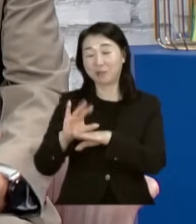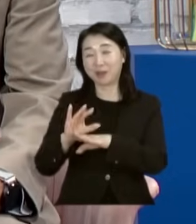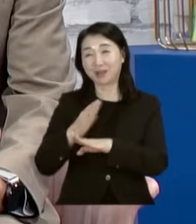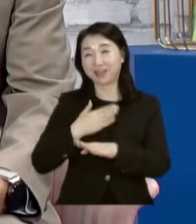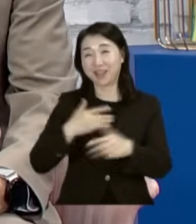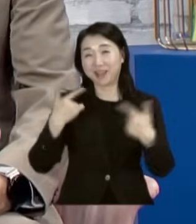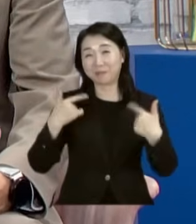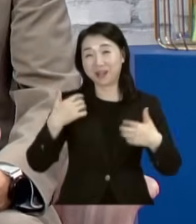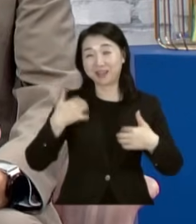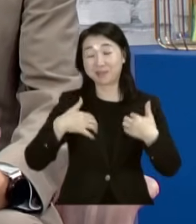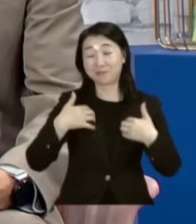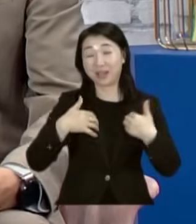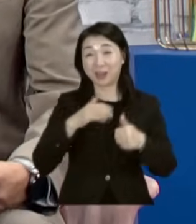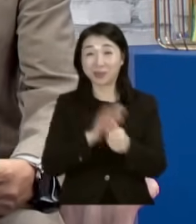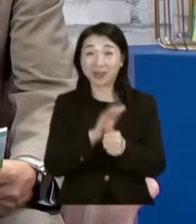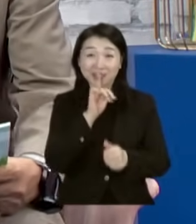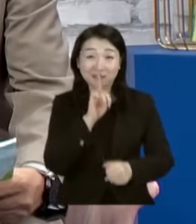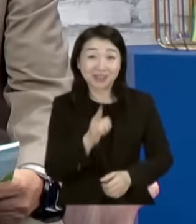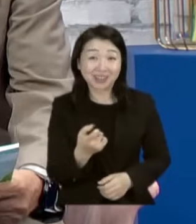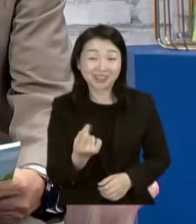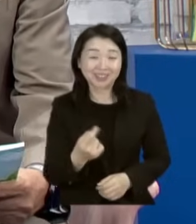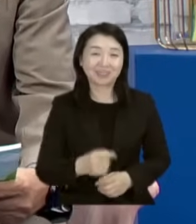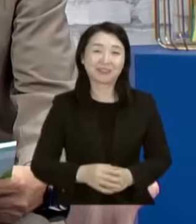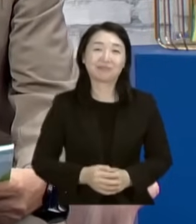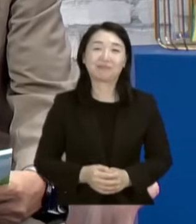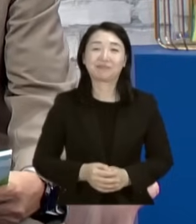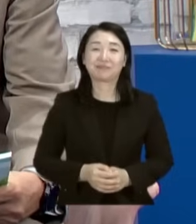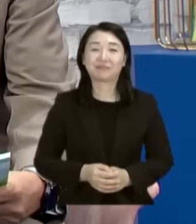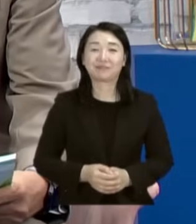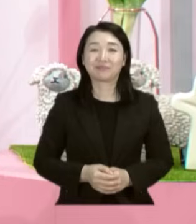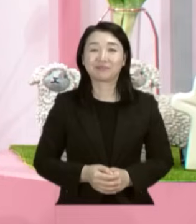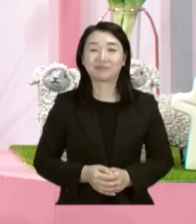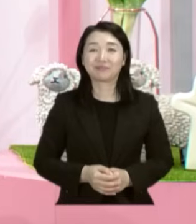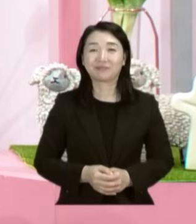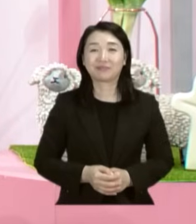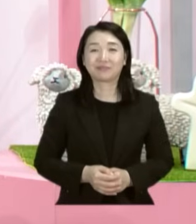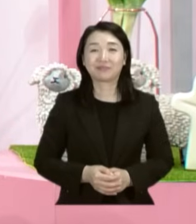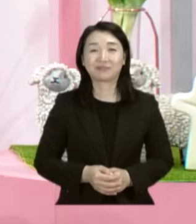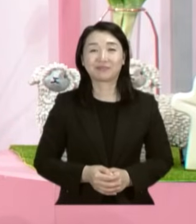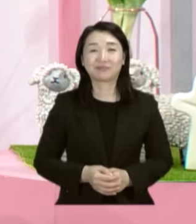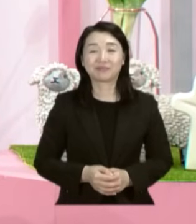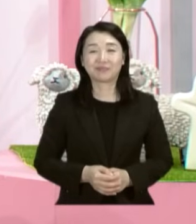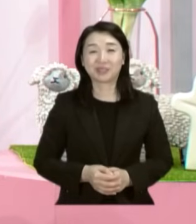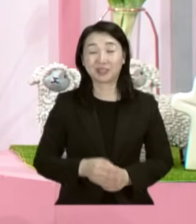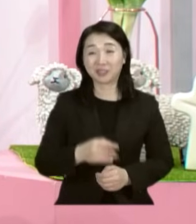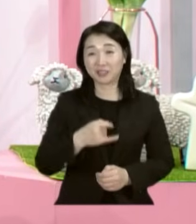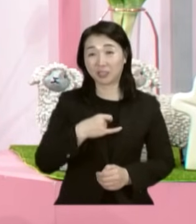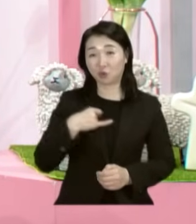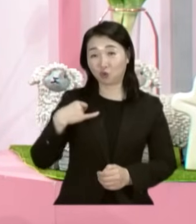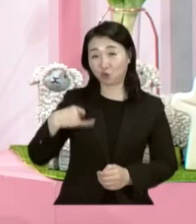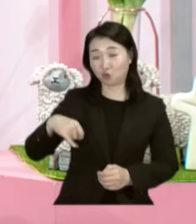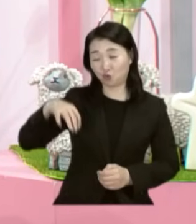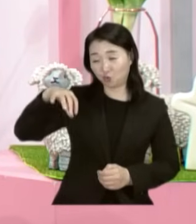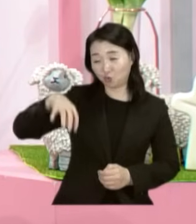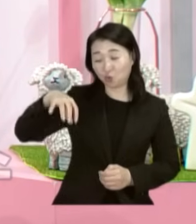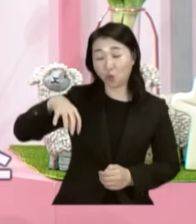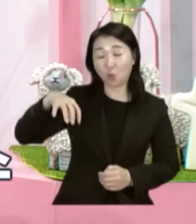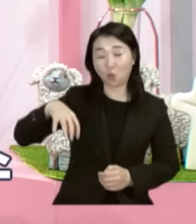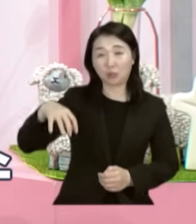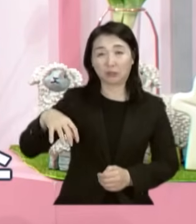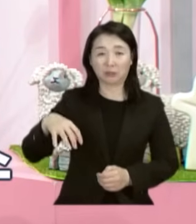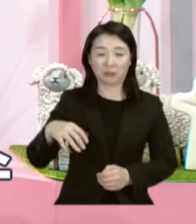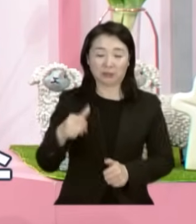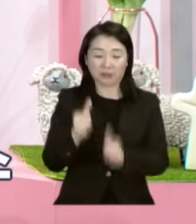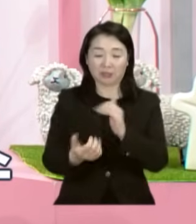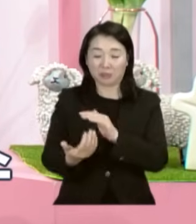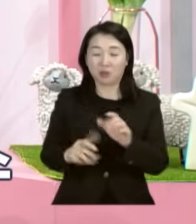기쁘게 지분이 있다라는 기 무슨 말이 어 진짜예요 아네 그 사실 제가 이제 항저우에서 시합 전날에 좀